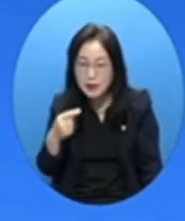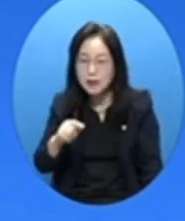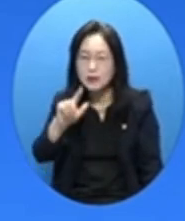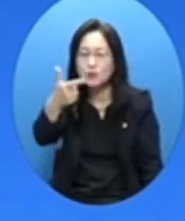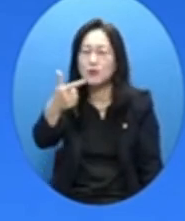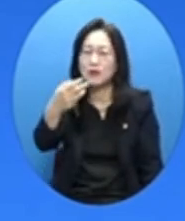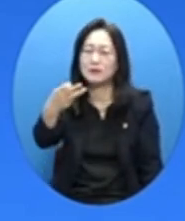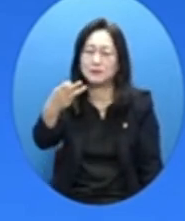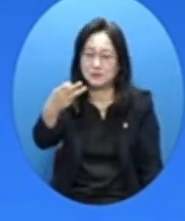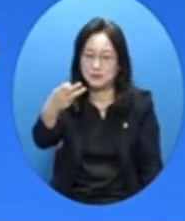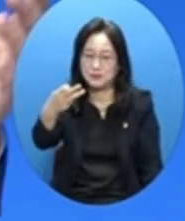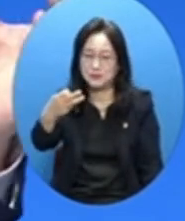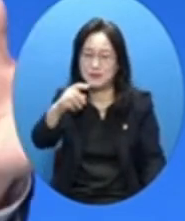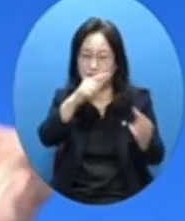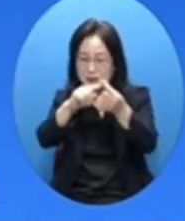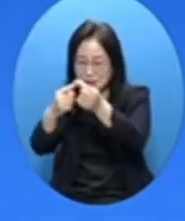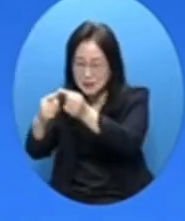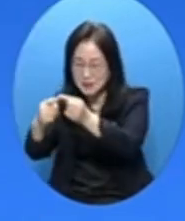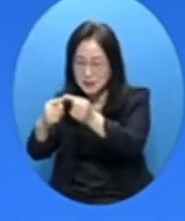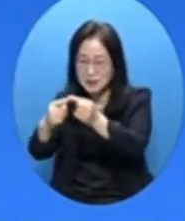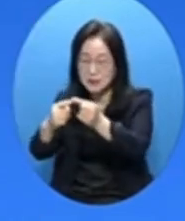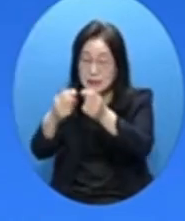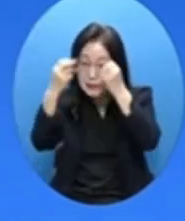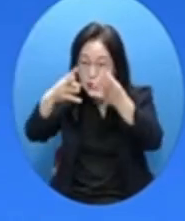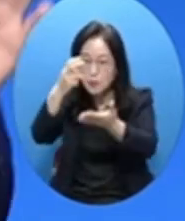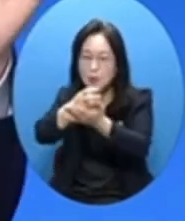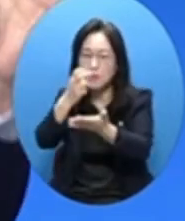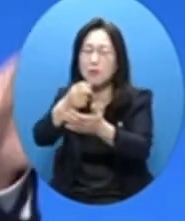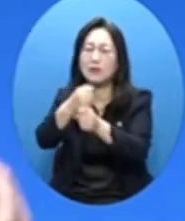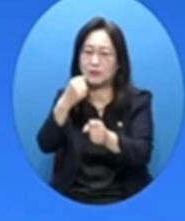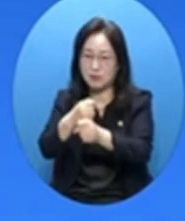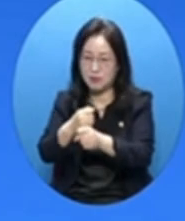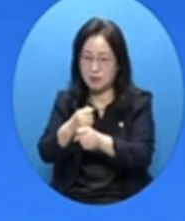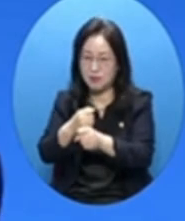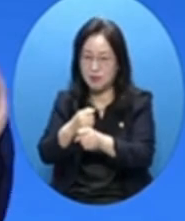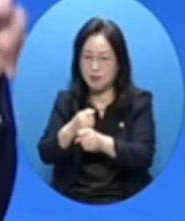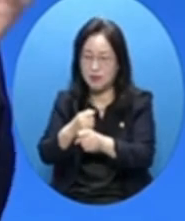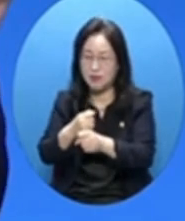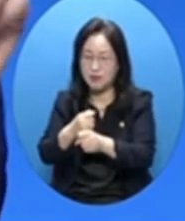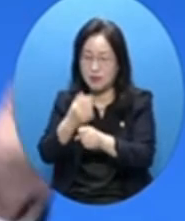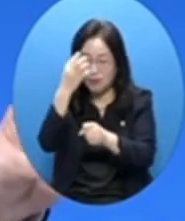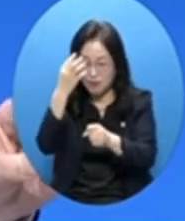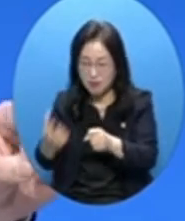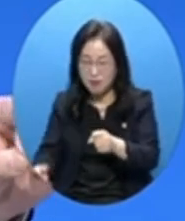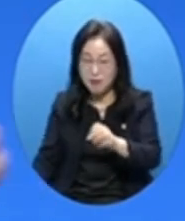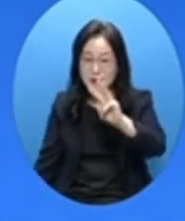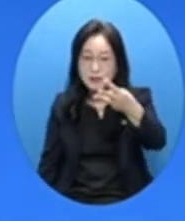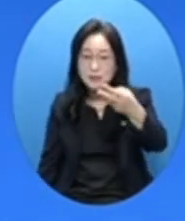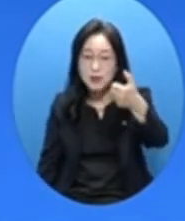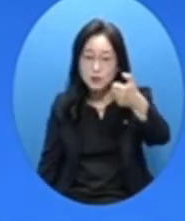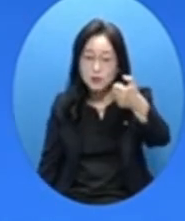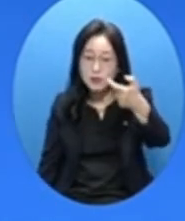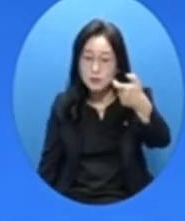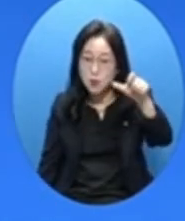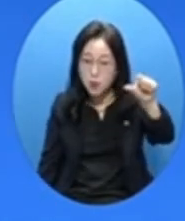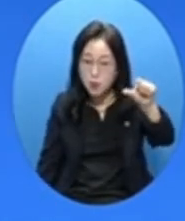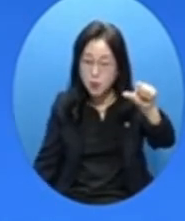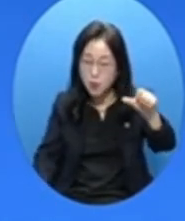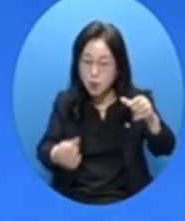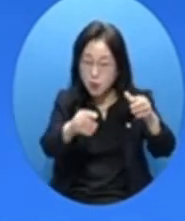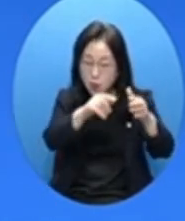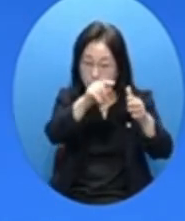글자를 가지고 계명을 613개를 만들었는데 365개 명은 하지 말라 하는 계명이고